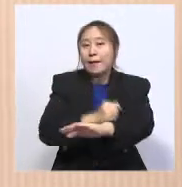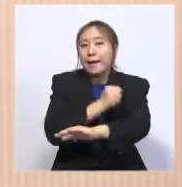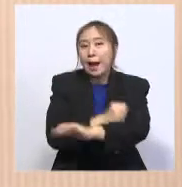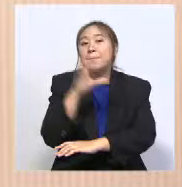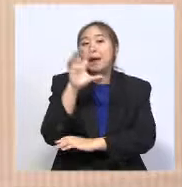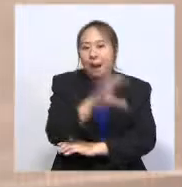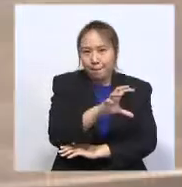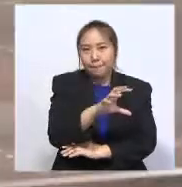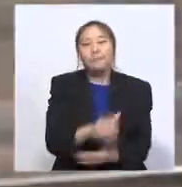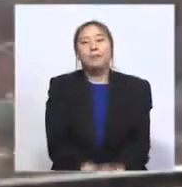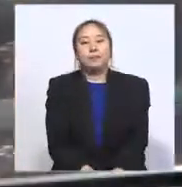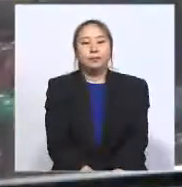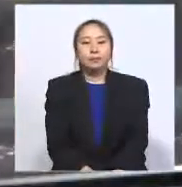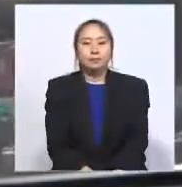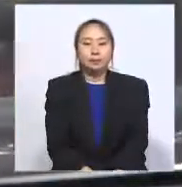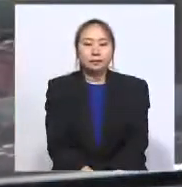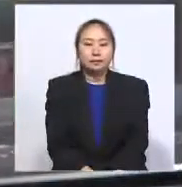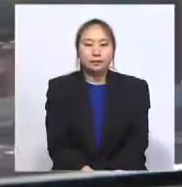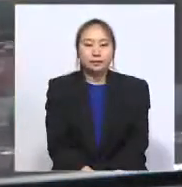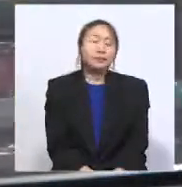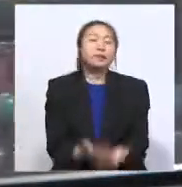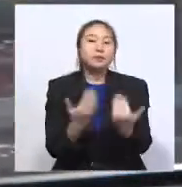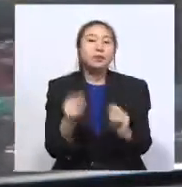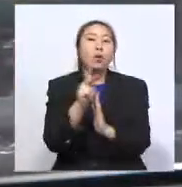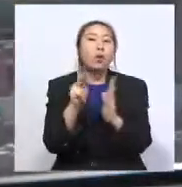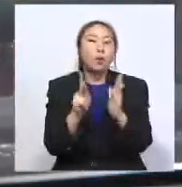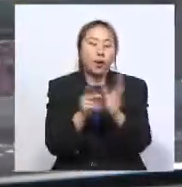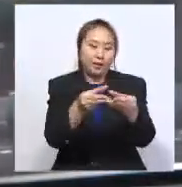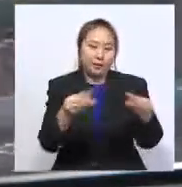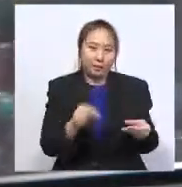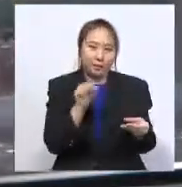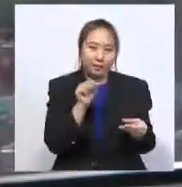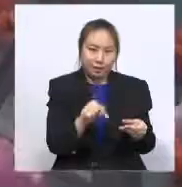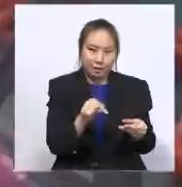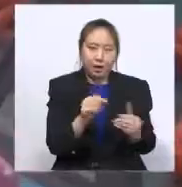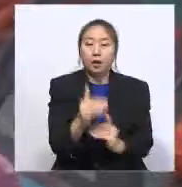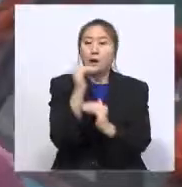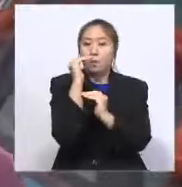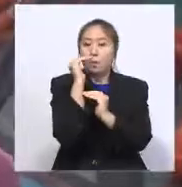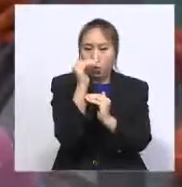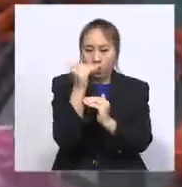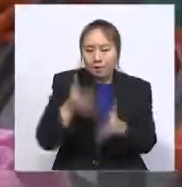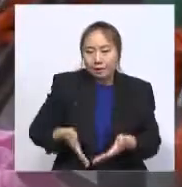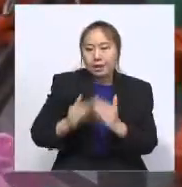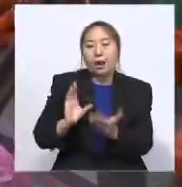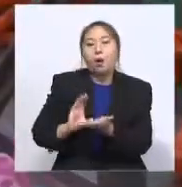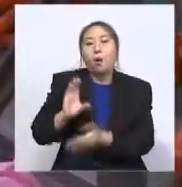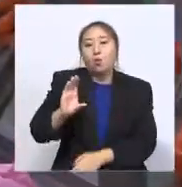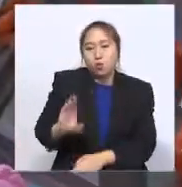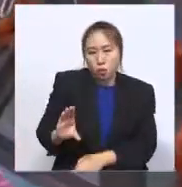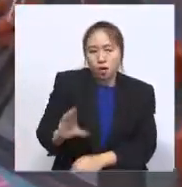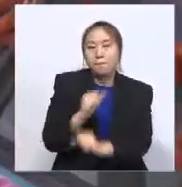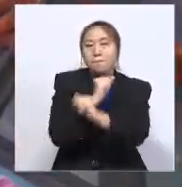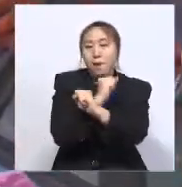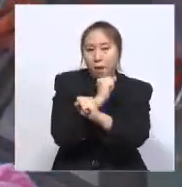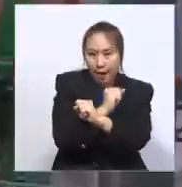คับนะคะ นอกจากนี้กฎหมายฉบับนี้ยังกำหนดให้มีการจัดตั้งกองทุนเพื่อการป้องกันและปราบ